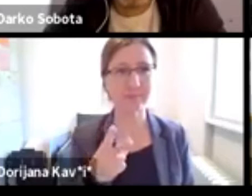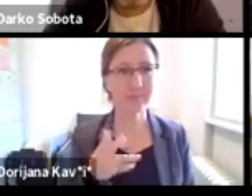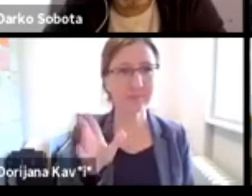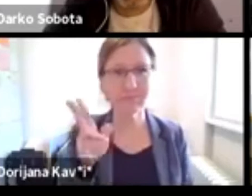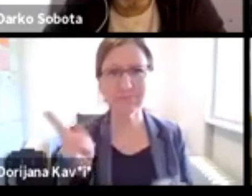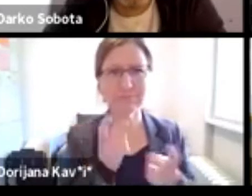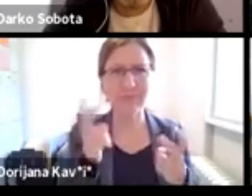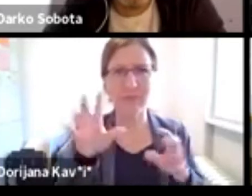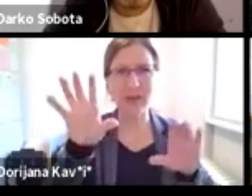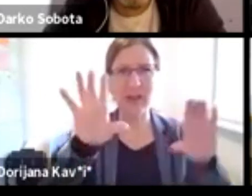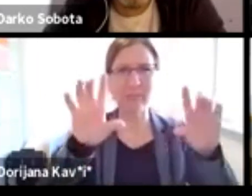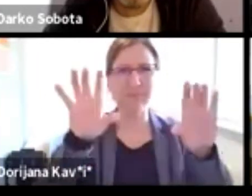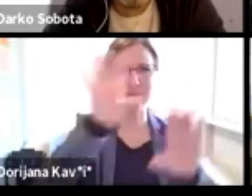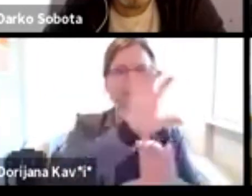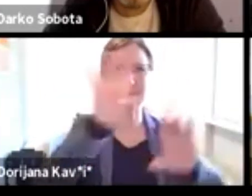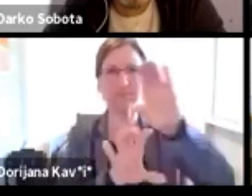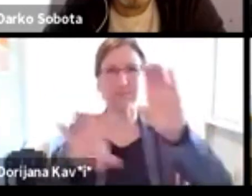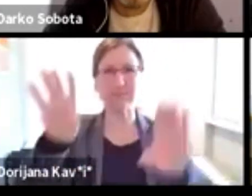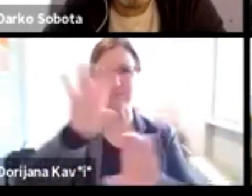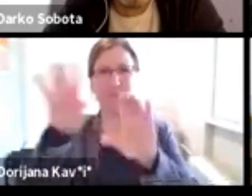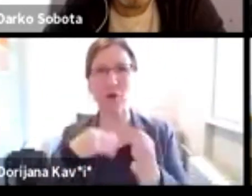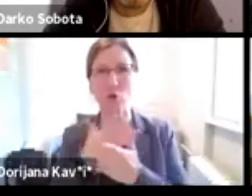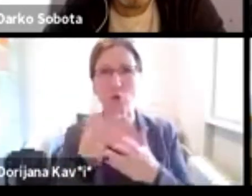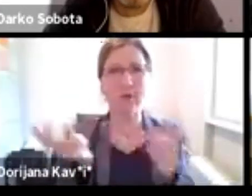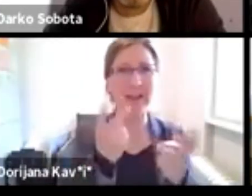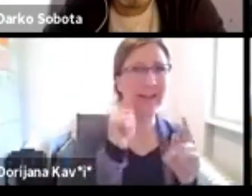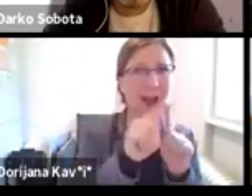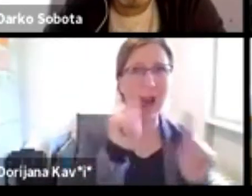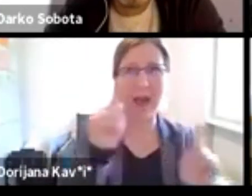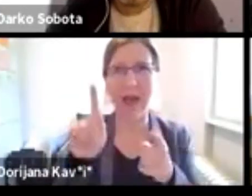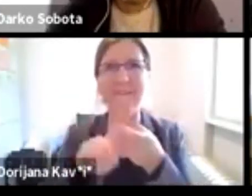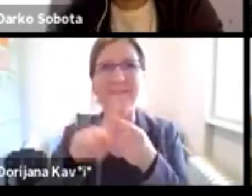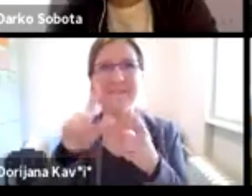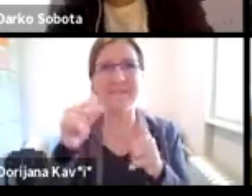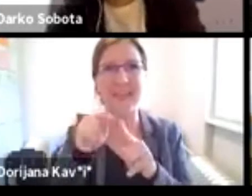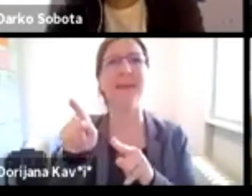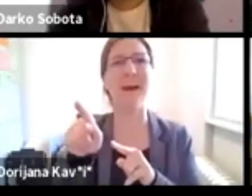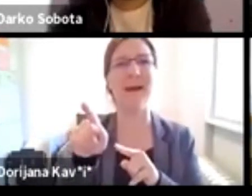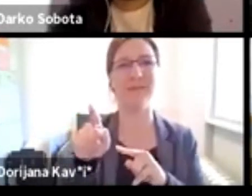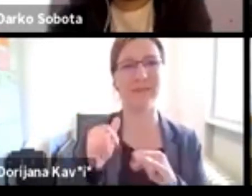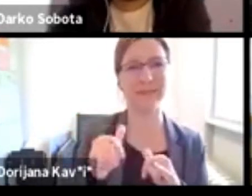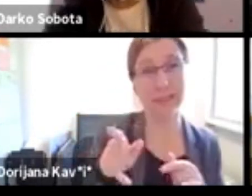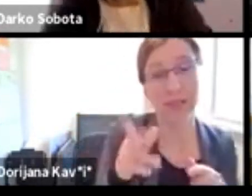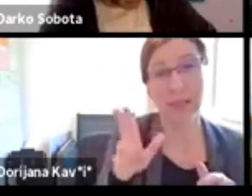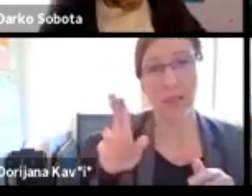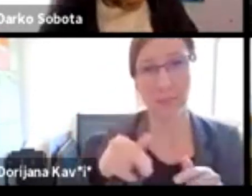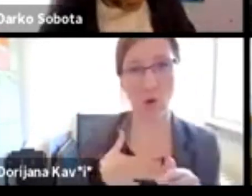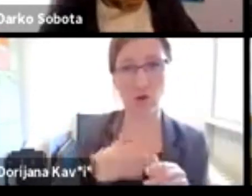Ove kockice se miješaju, pa malo lijevo, malo desno, onda ja sad vas tražim gdje ste. Filip nije sada tu s desne strane. Filipe, imaš li ti